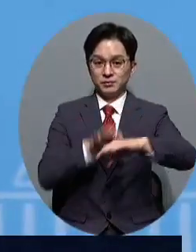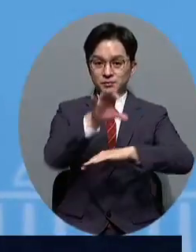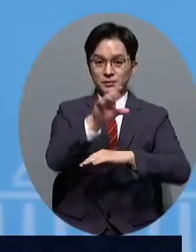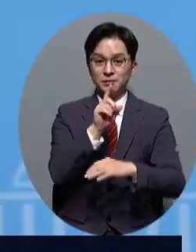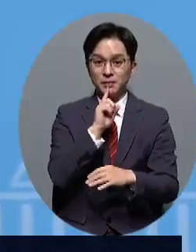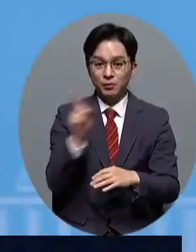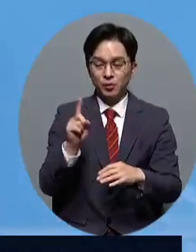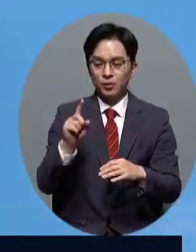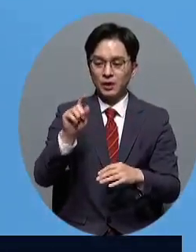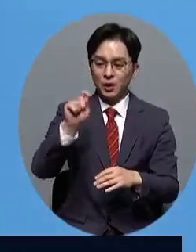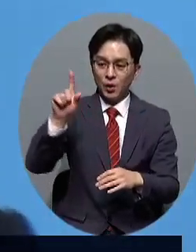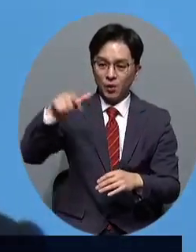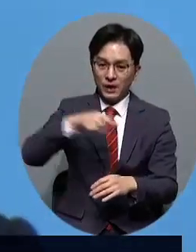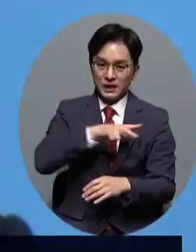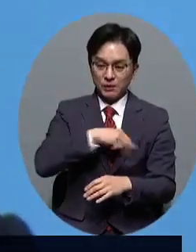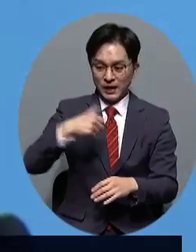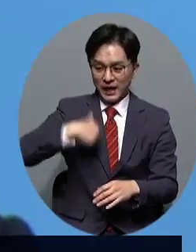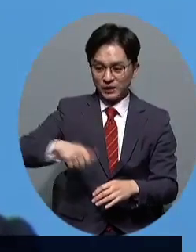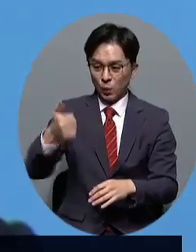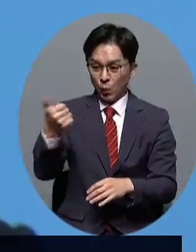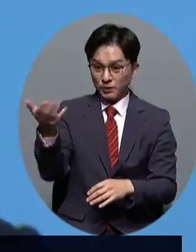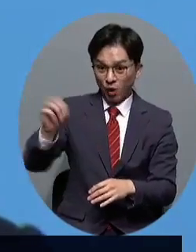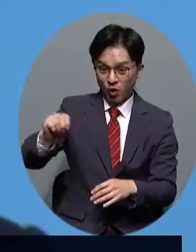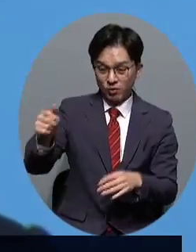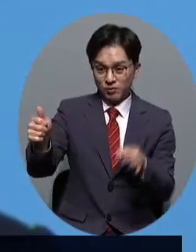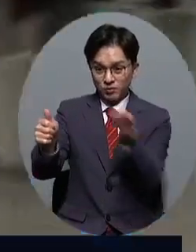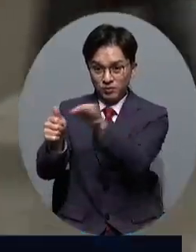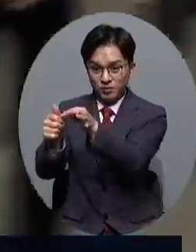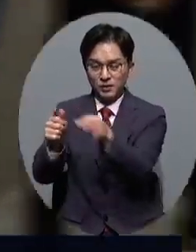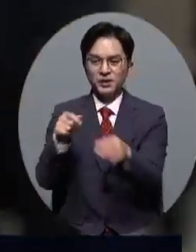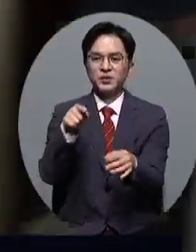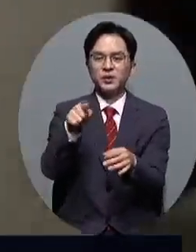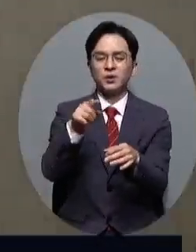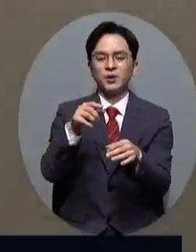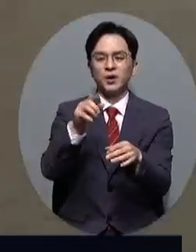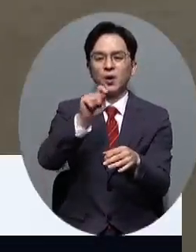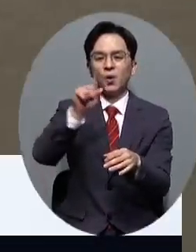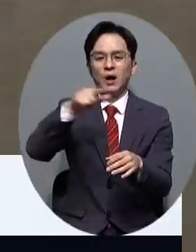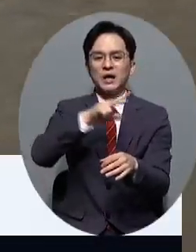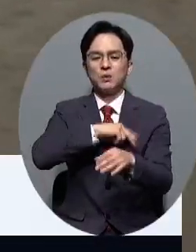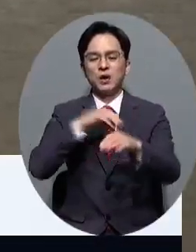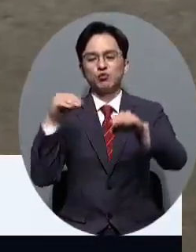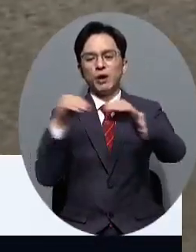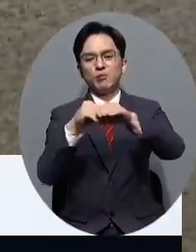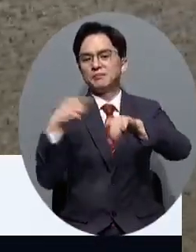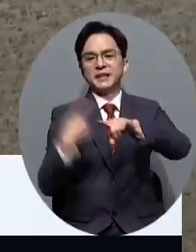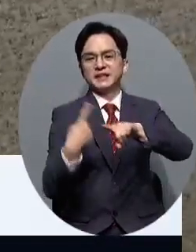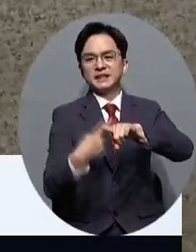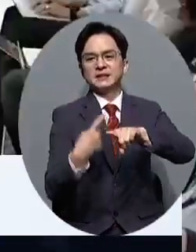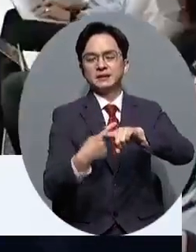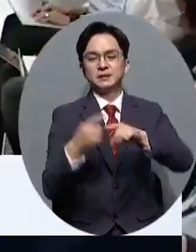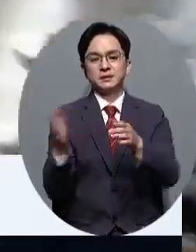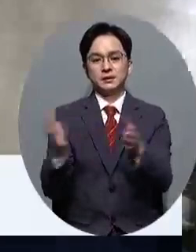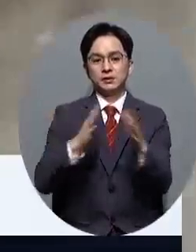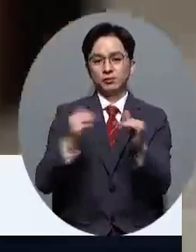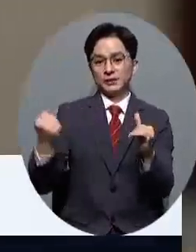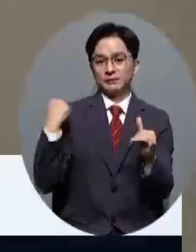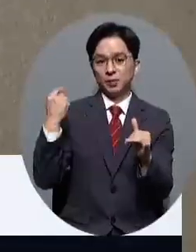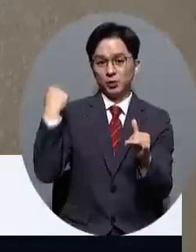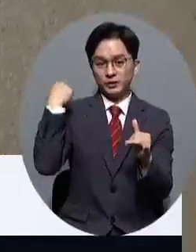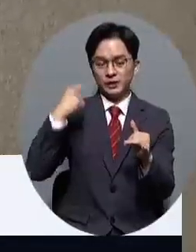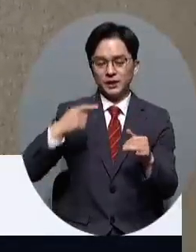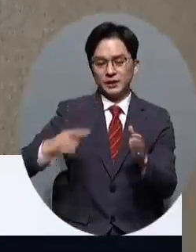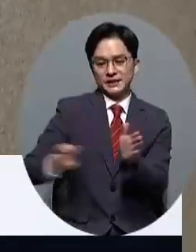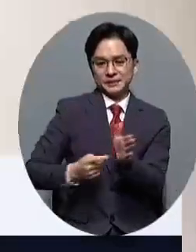야당의 국정조사와 특검 요구에 대해선 선을 그었습니다. 국민의힘 지도부는 긴급 최고위원회의를 열고 곽